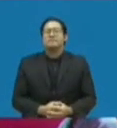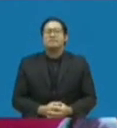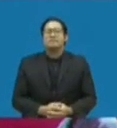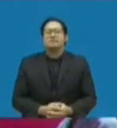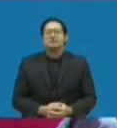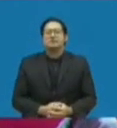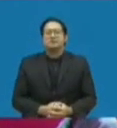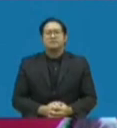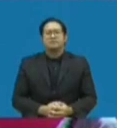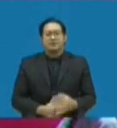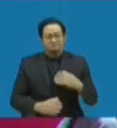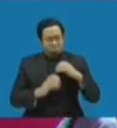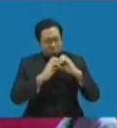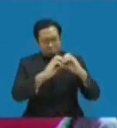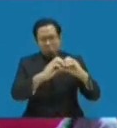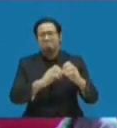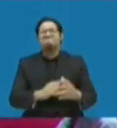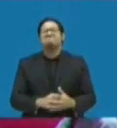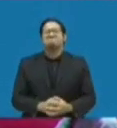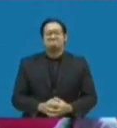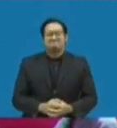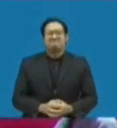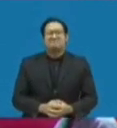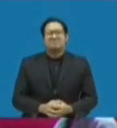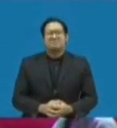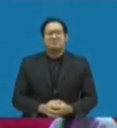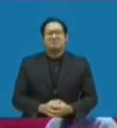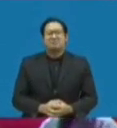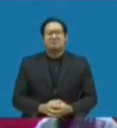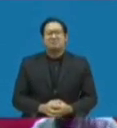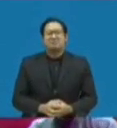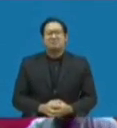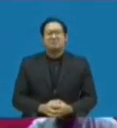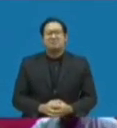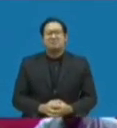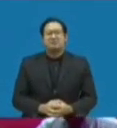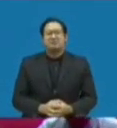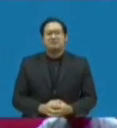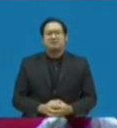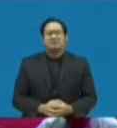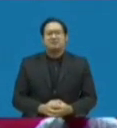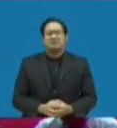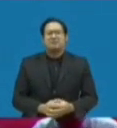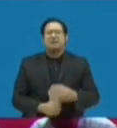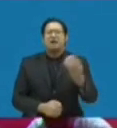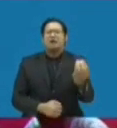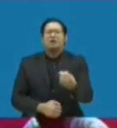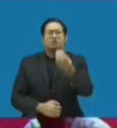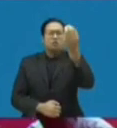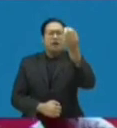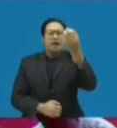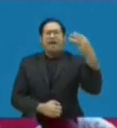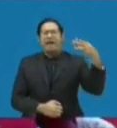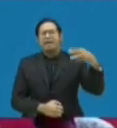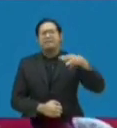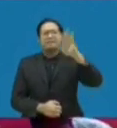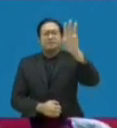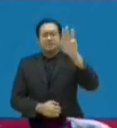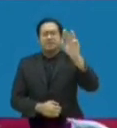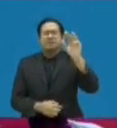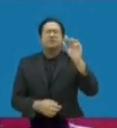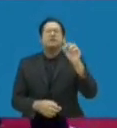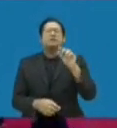cintai yang saya cintai ketua ketua MPC provinsi seluruh